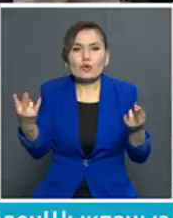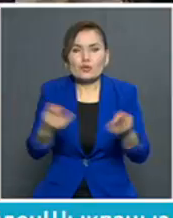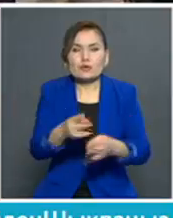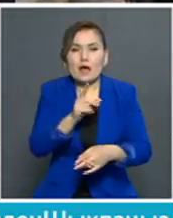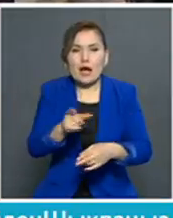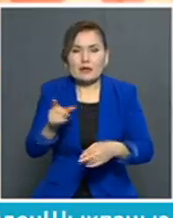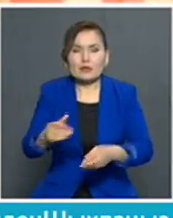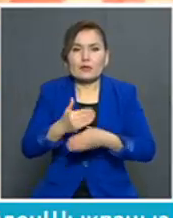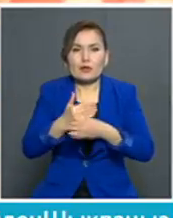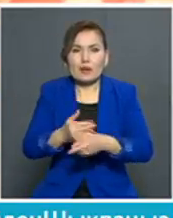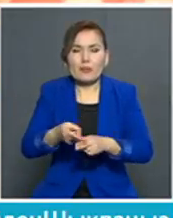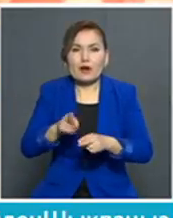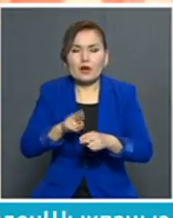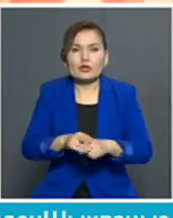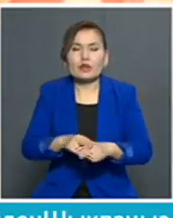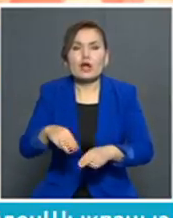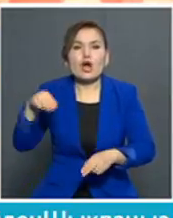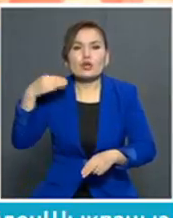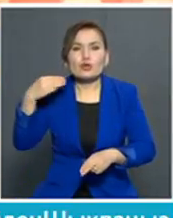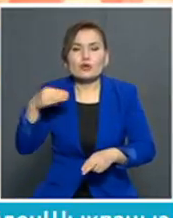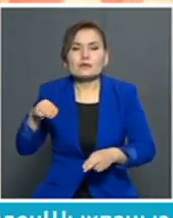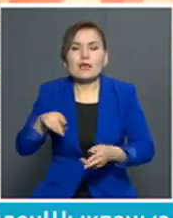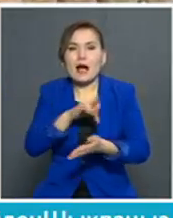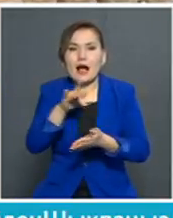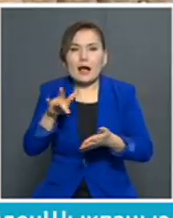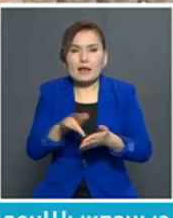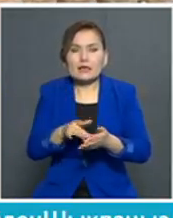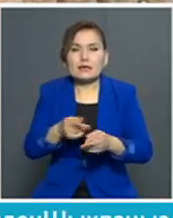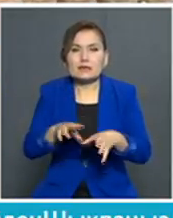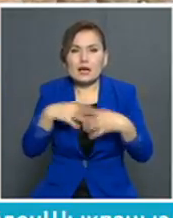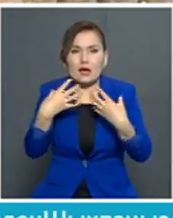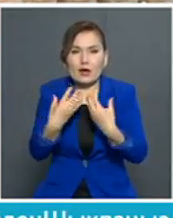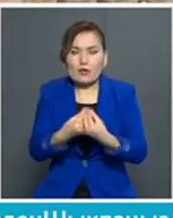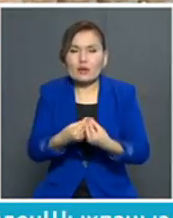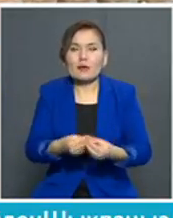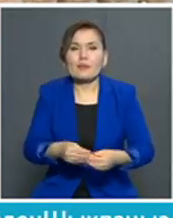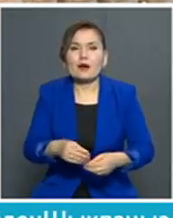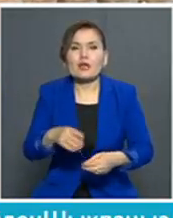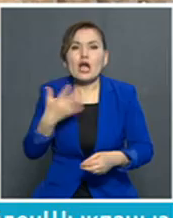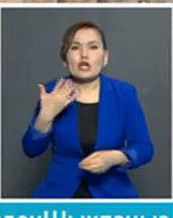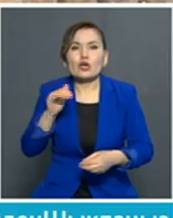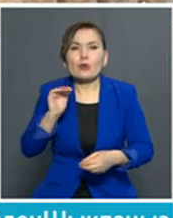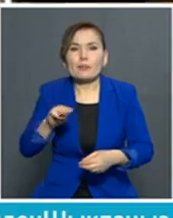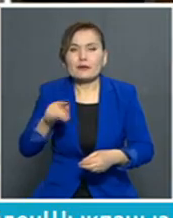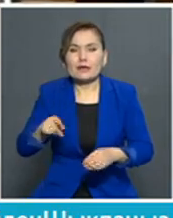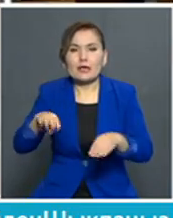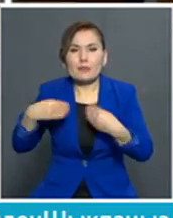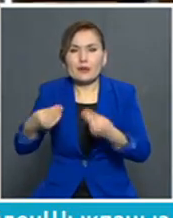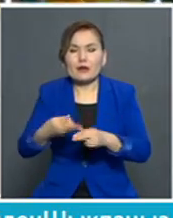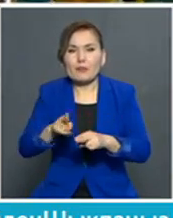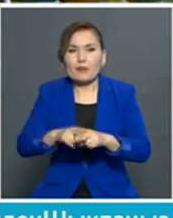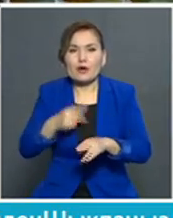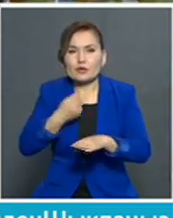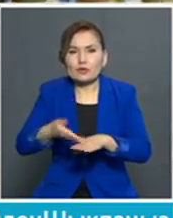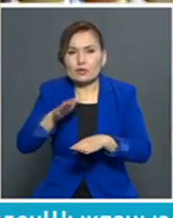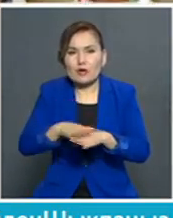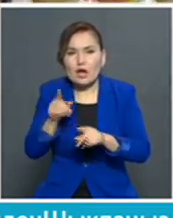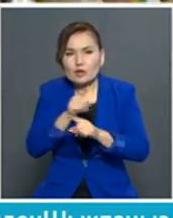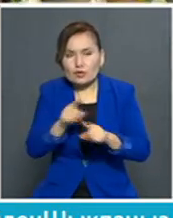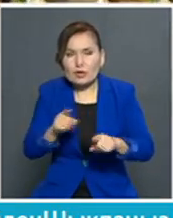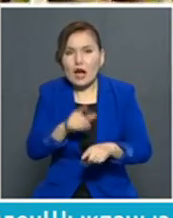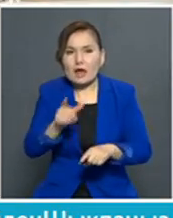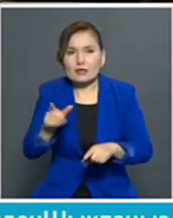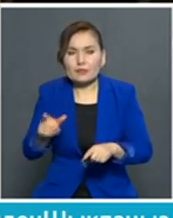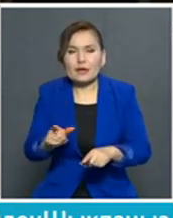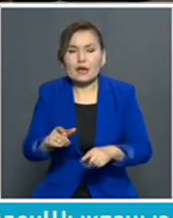жатыр. Түркістандық 4900 отбасына 50 мың теңгеден берілді. Қысылтаяңда қолдауға ие болғандардың алғысы шексіз.